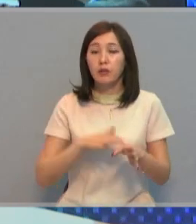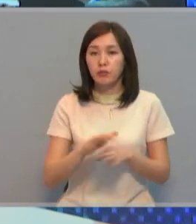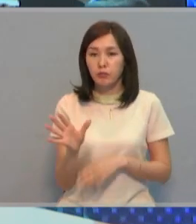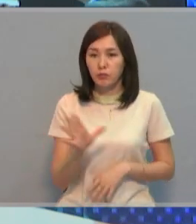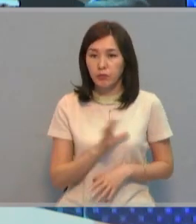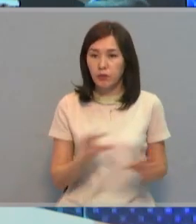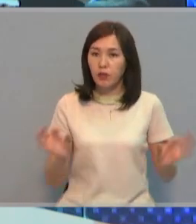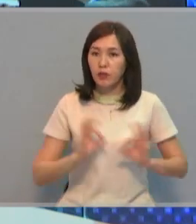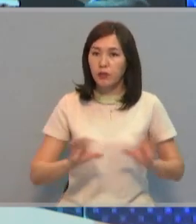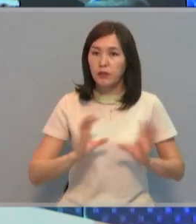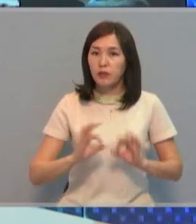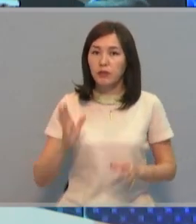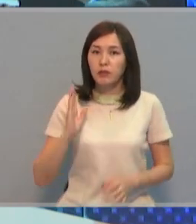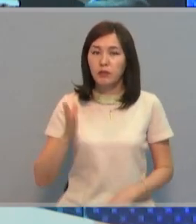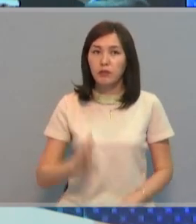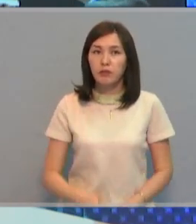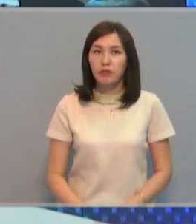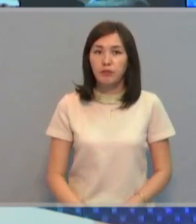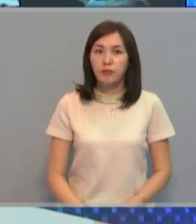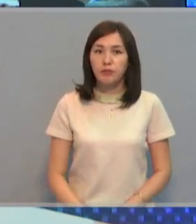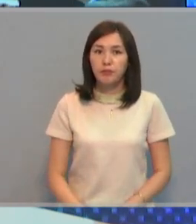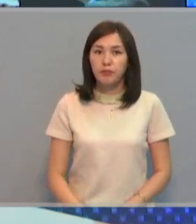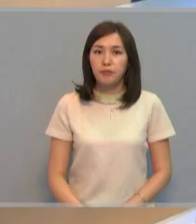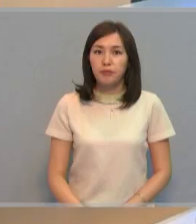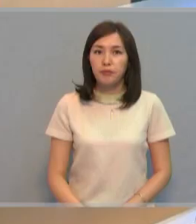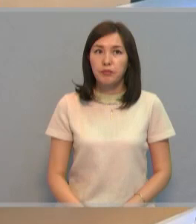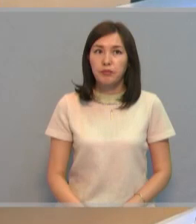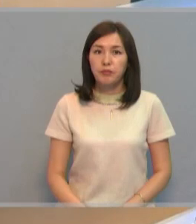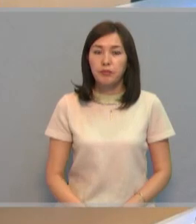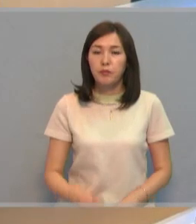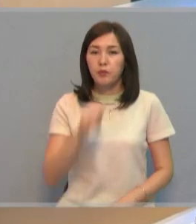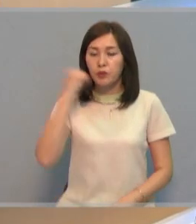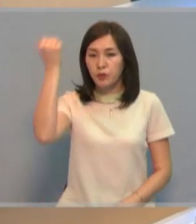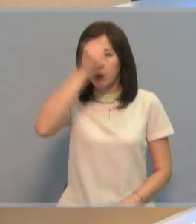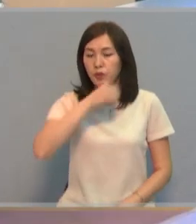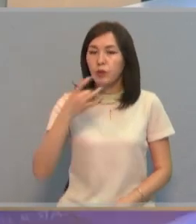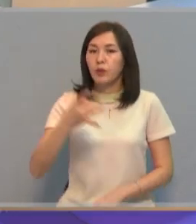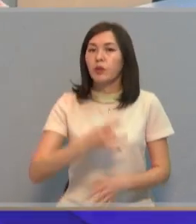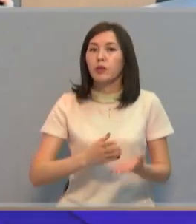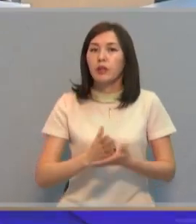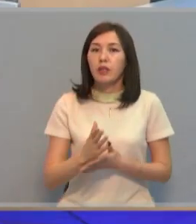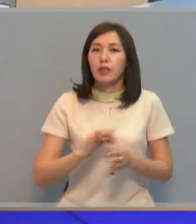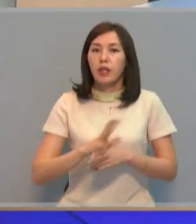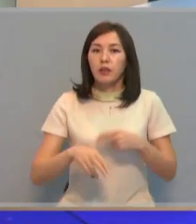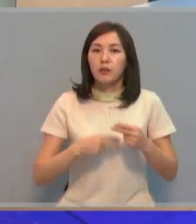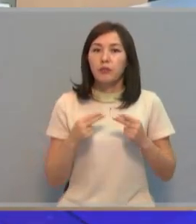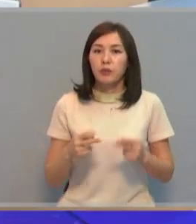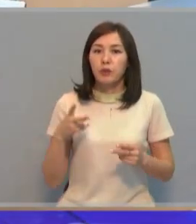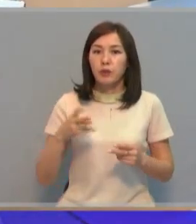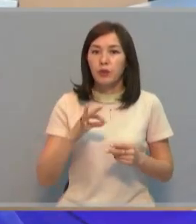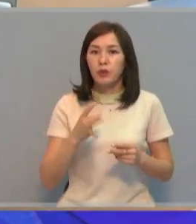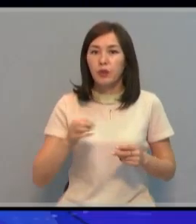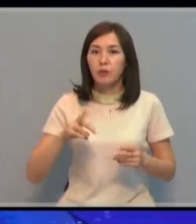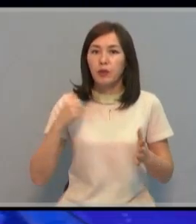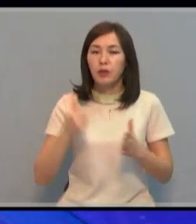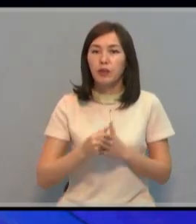асып жатыр. Тілші бейне сюжетіне зер салсақ. Былтыр аудан әкімі аппаратының қызметін қамтамасыз етуге 2